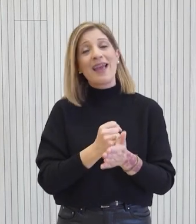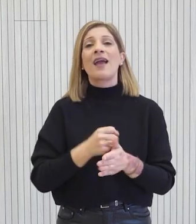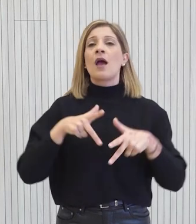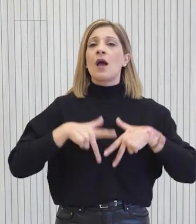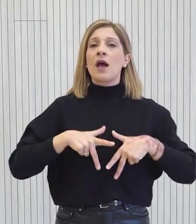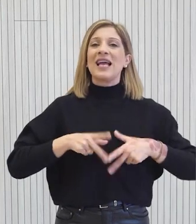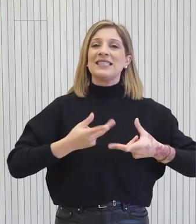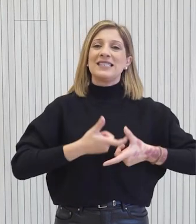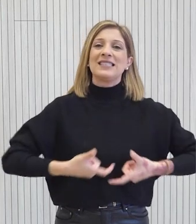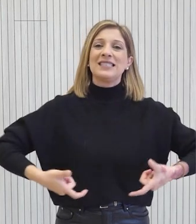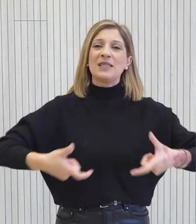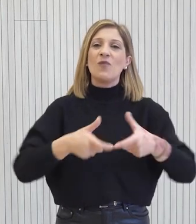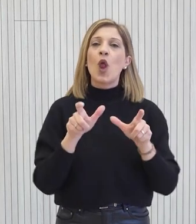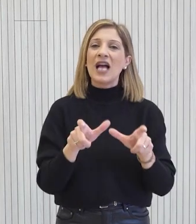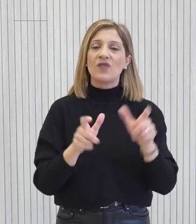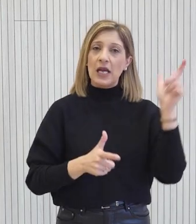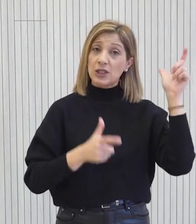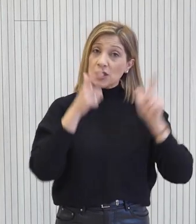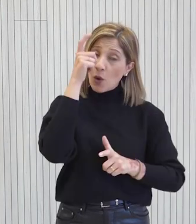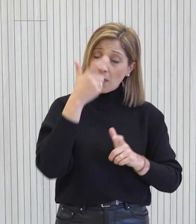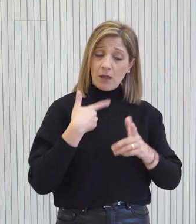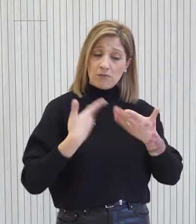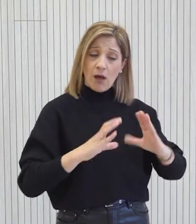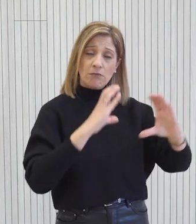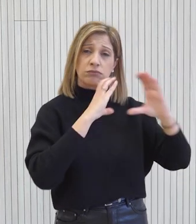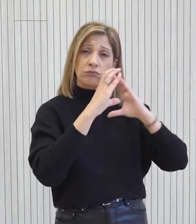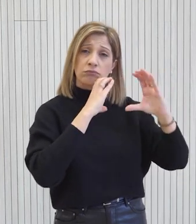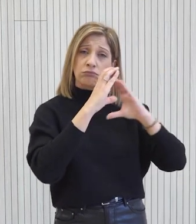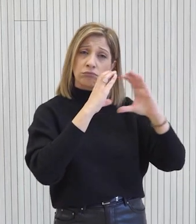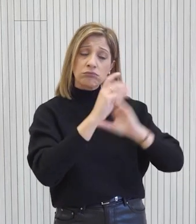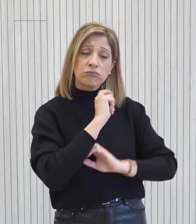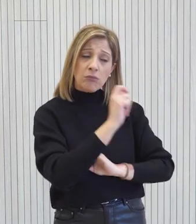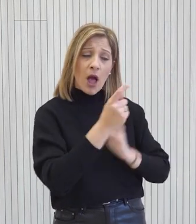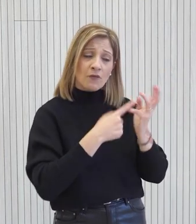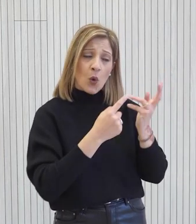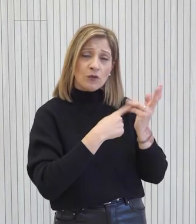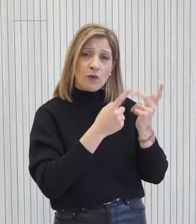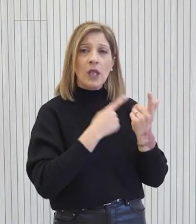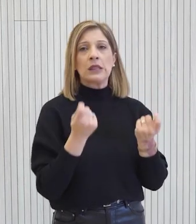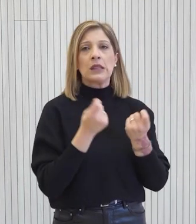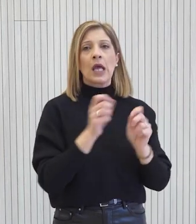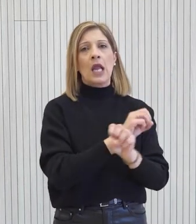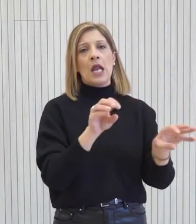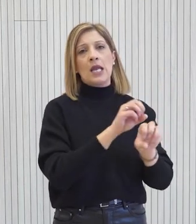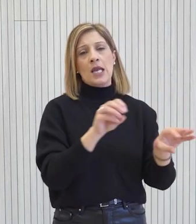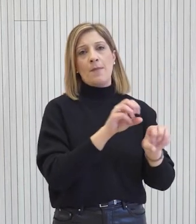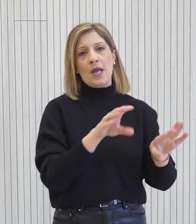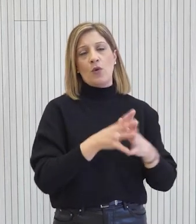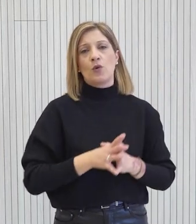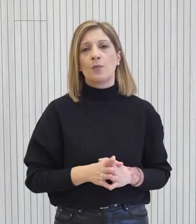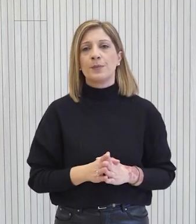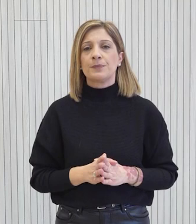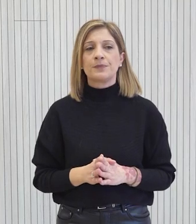και με κράτη του Συμβουλίου Ασφαλείας των Ηνωμένων Εθνών, όπου επικοινωνούμε και ενημερώνουμε για αυτούς τους σχεδιασμούς ή για αυτά τα επεισόδια τα οποία έχουν λάβει χώρα στην νεκρή